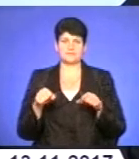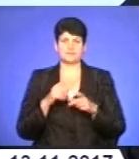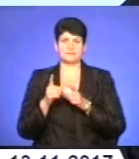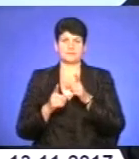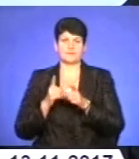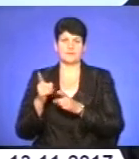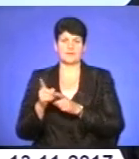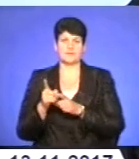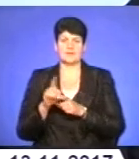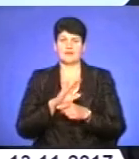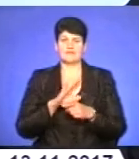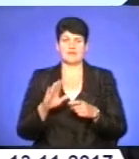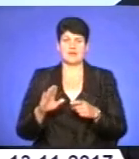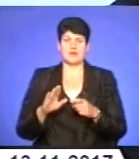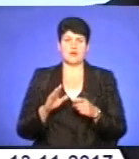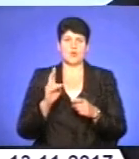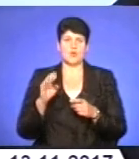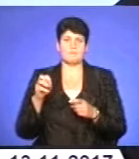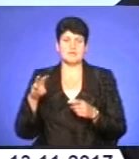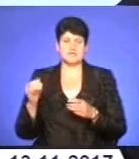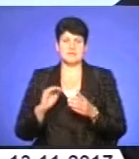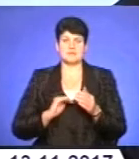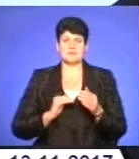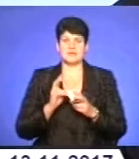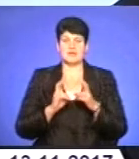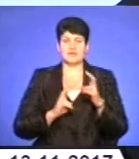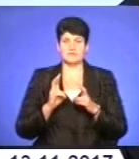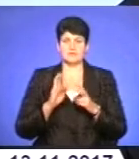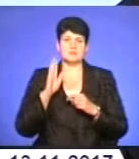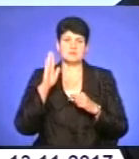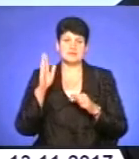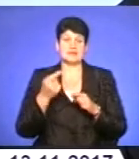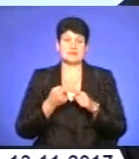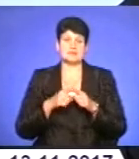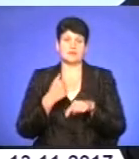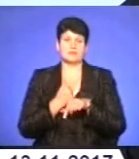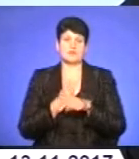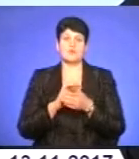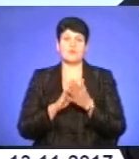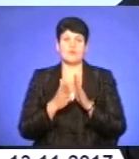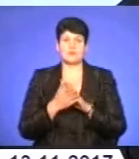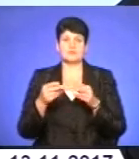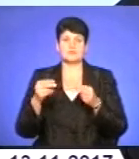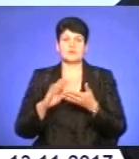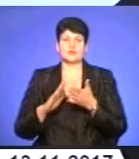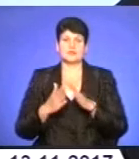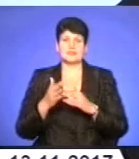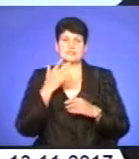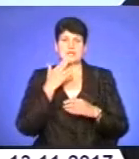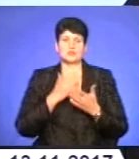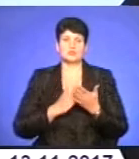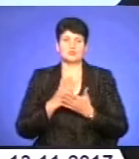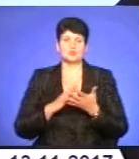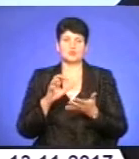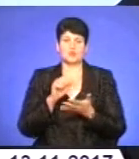в некомерційне підприємство, яке в перспективі, це основна умова щодо укладання договору з Національною службою